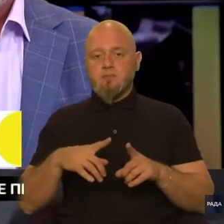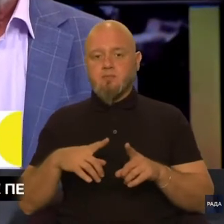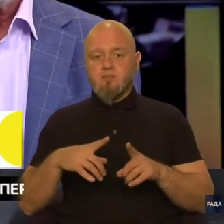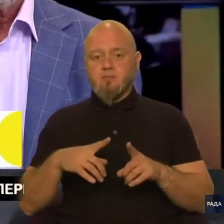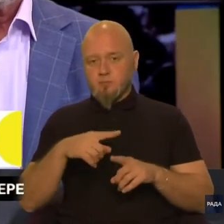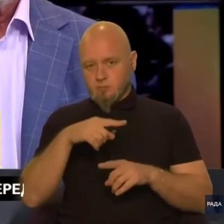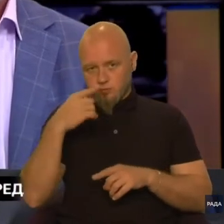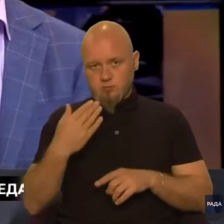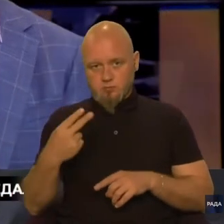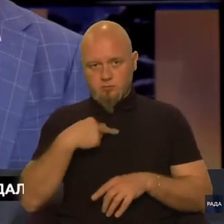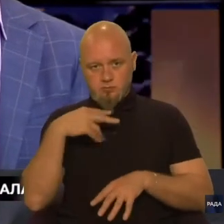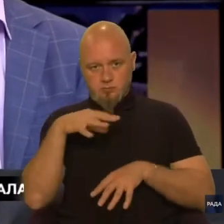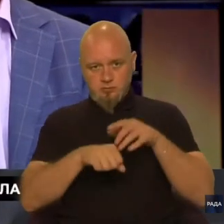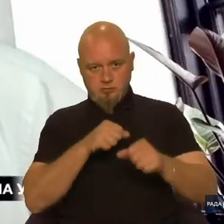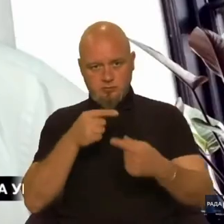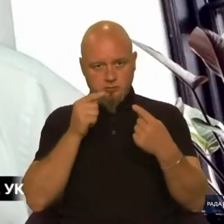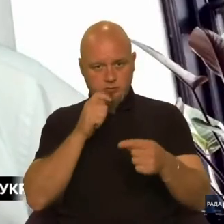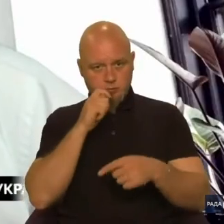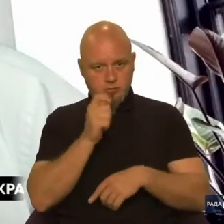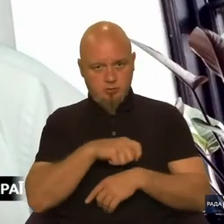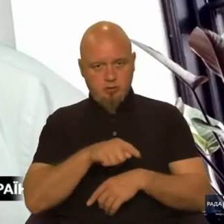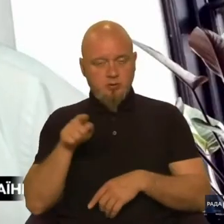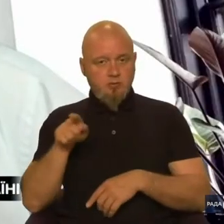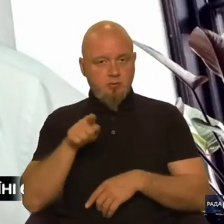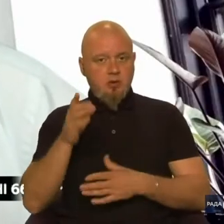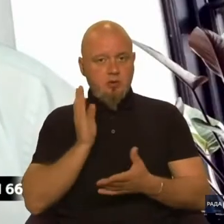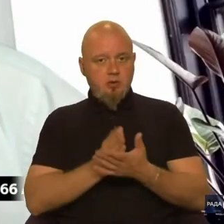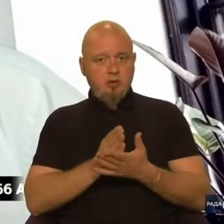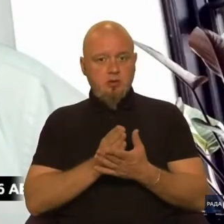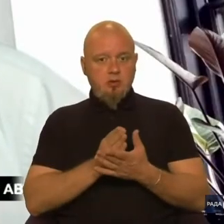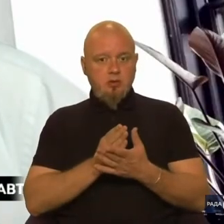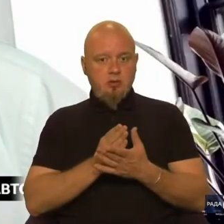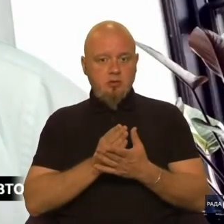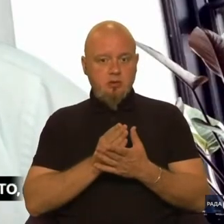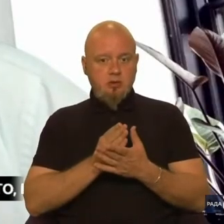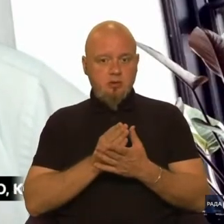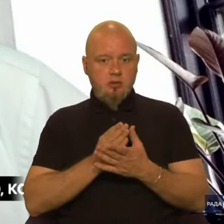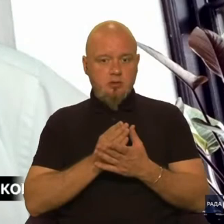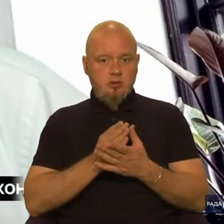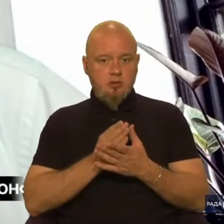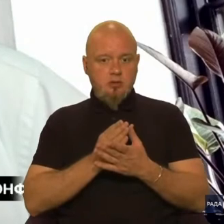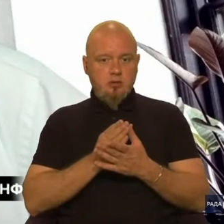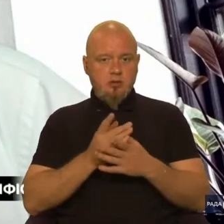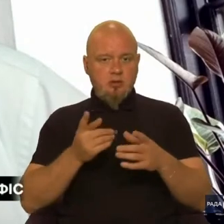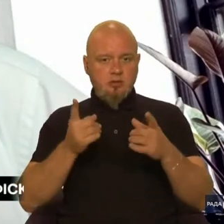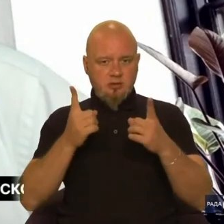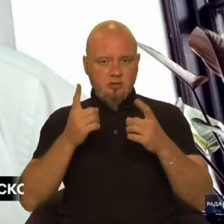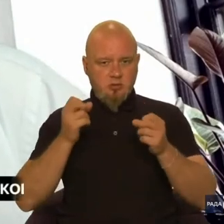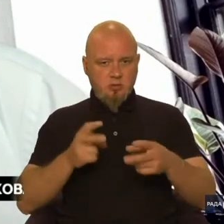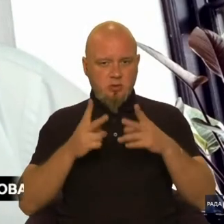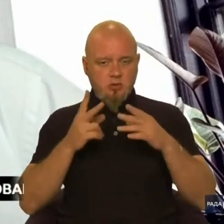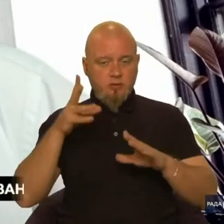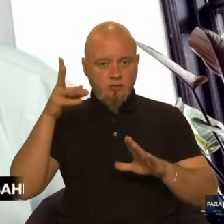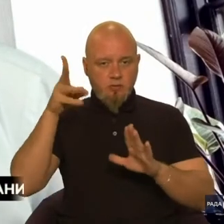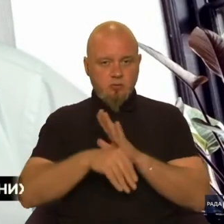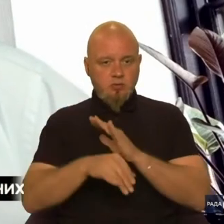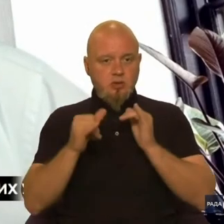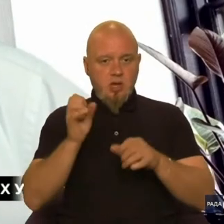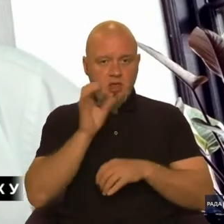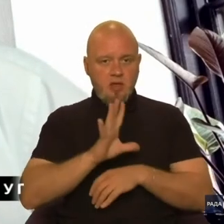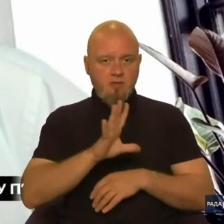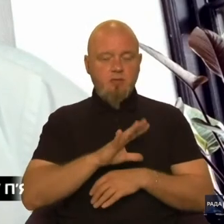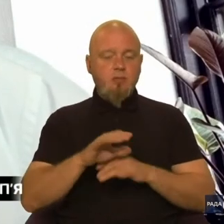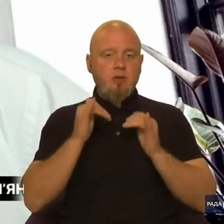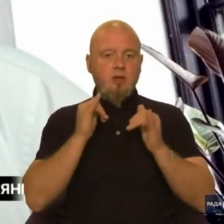російська агресія проти України Вона є екзистенційною загрозою в тому числі для Європи